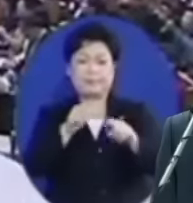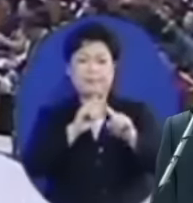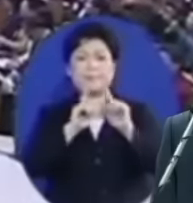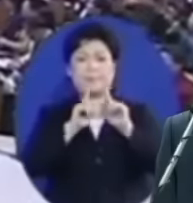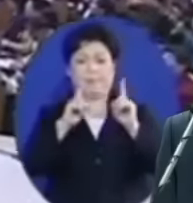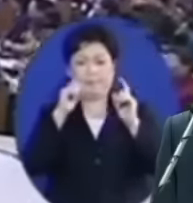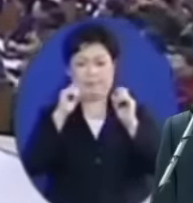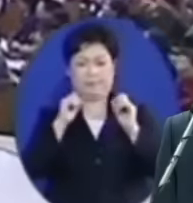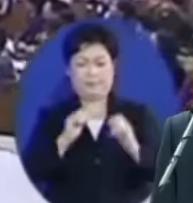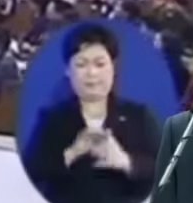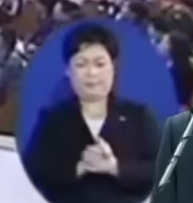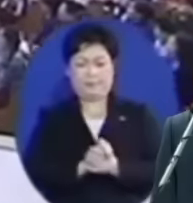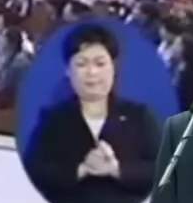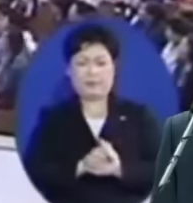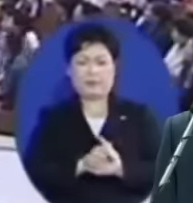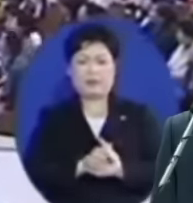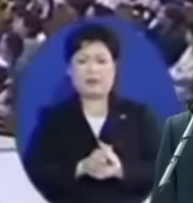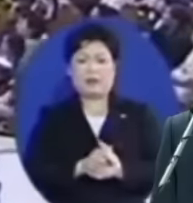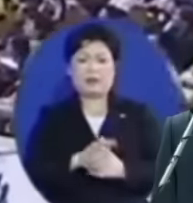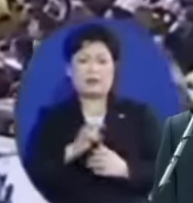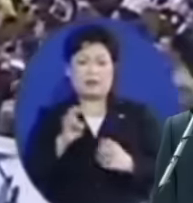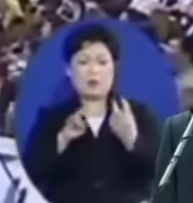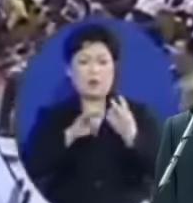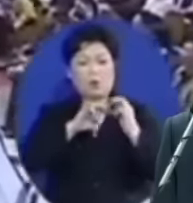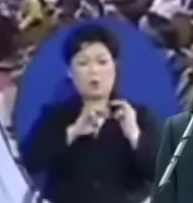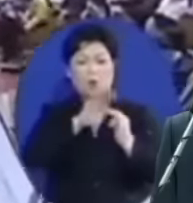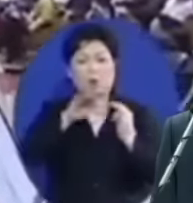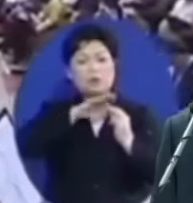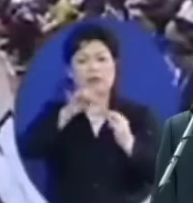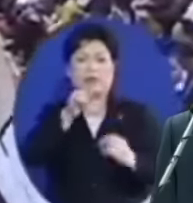말했습니다. 이것은 호세아서에 있는 말씀인데